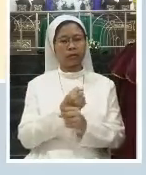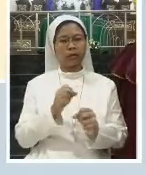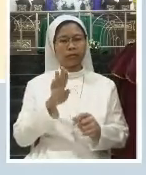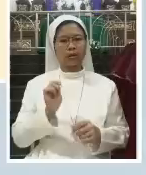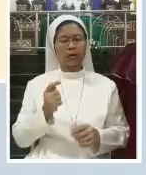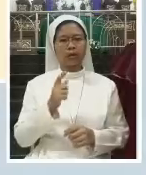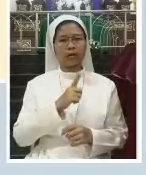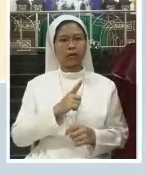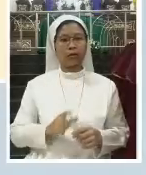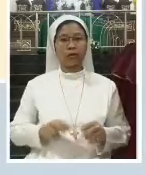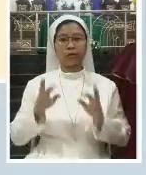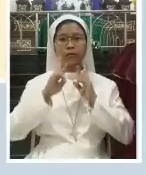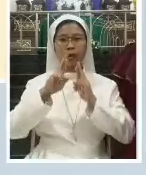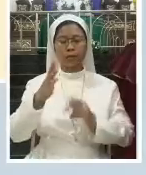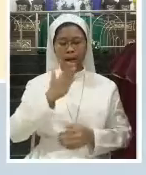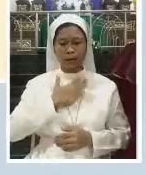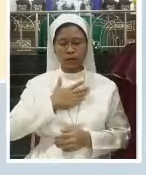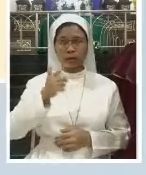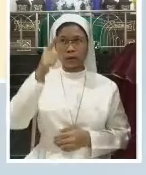kagurangnan.